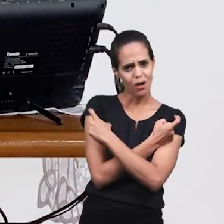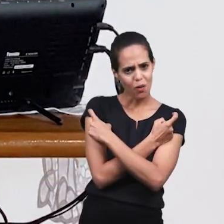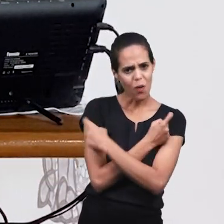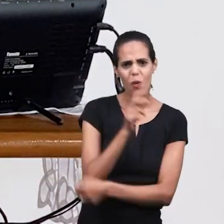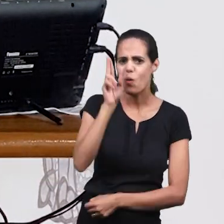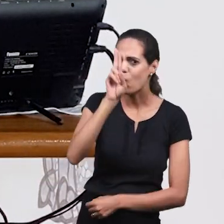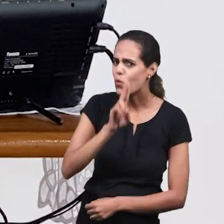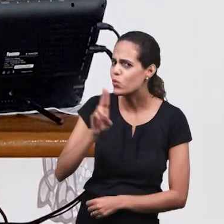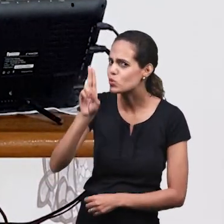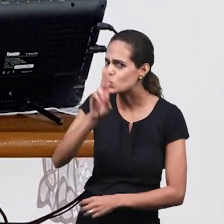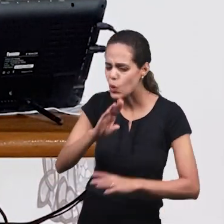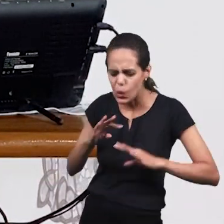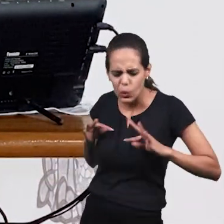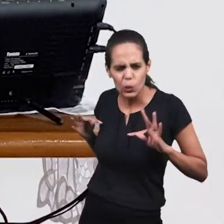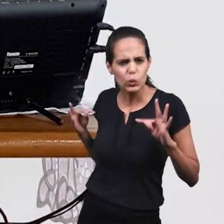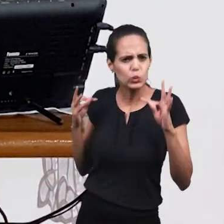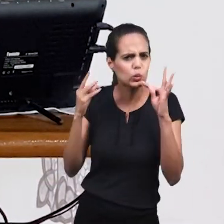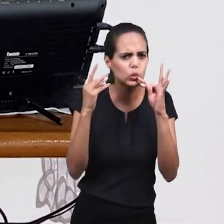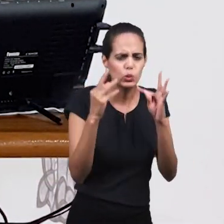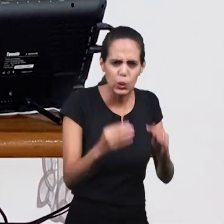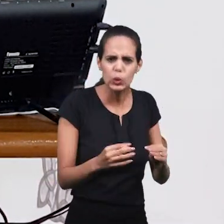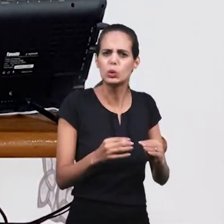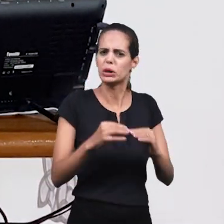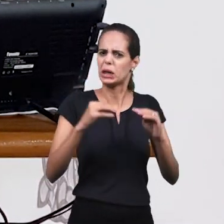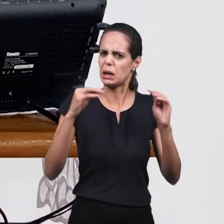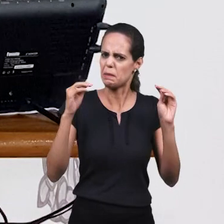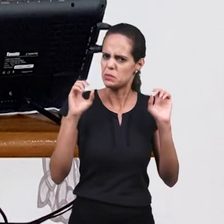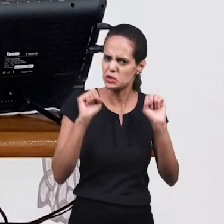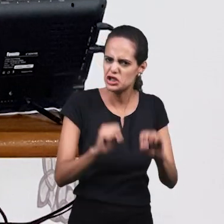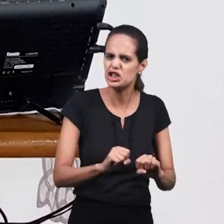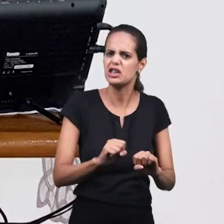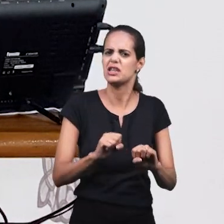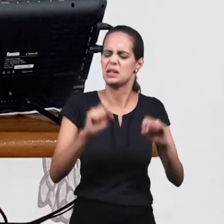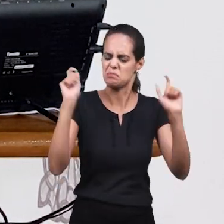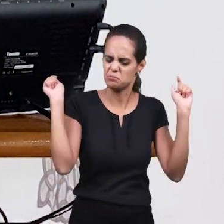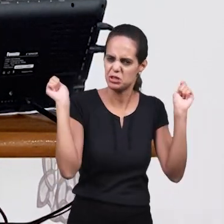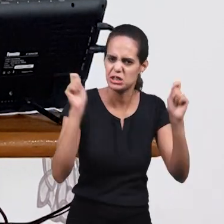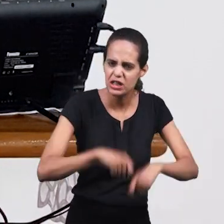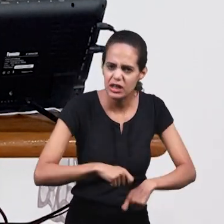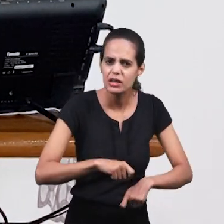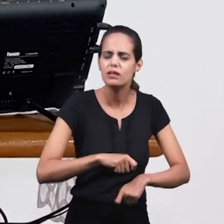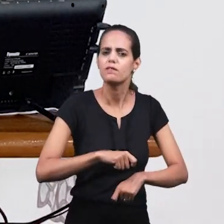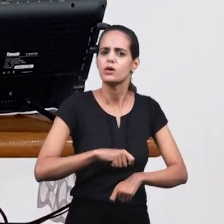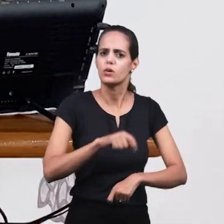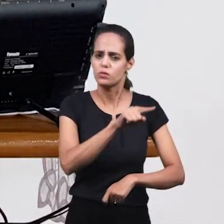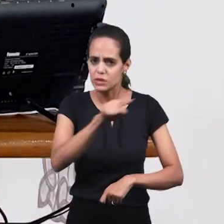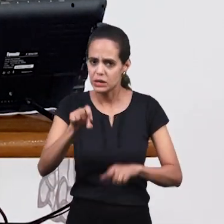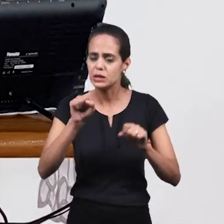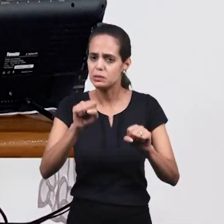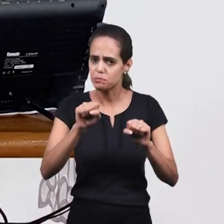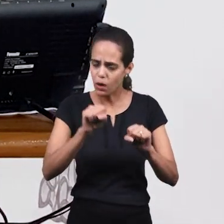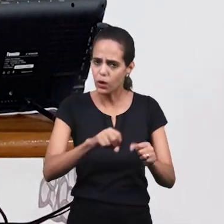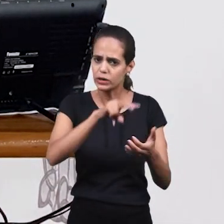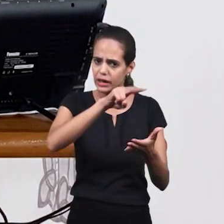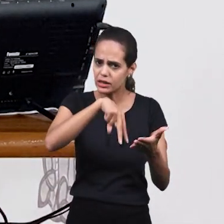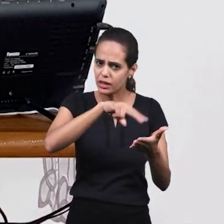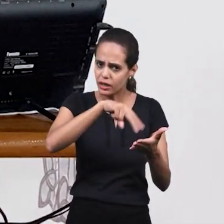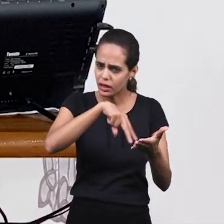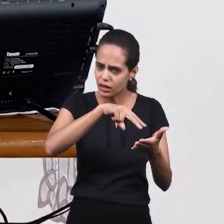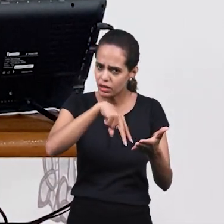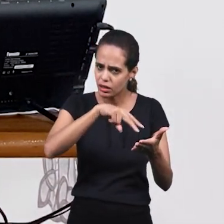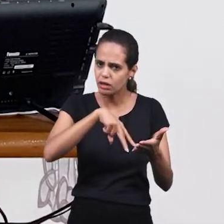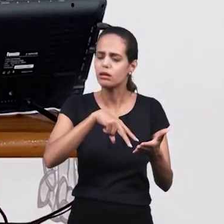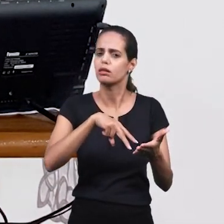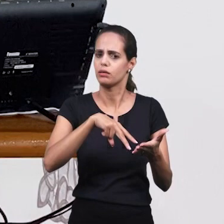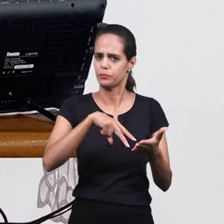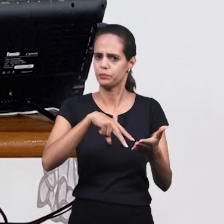s'est efforcé. Vous pouvez lire Galates, verset 11-12, au premier verset. Vous allez voir tout un effort,